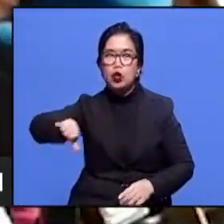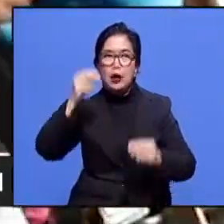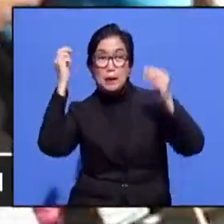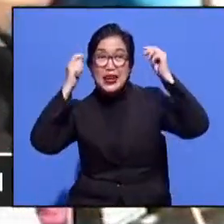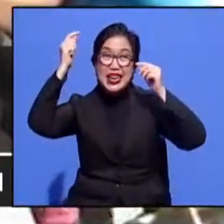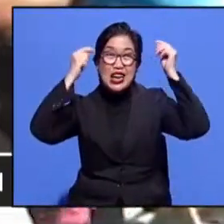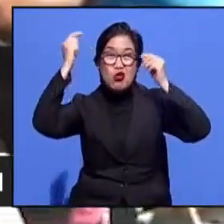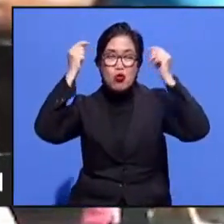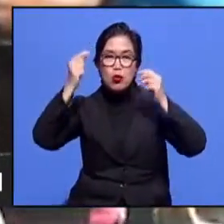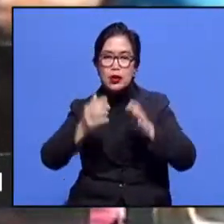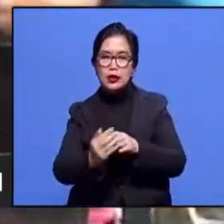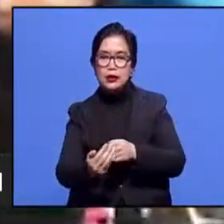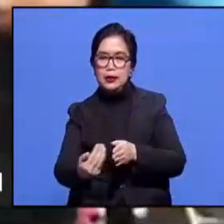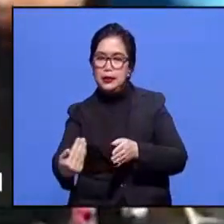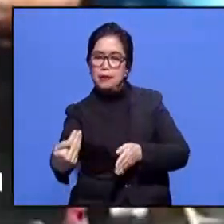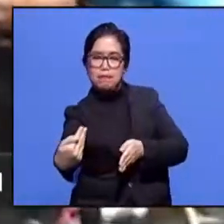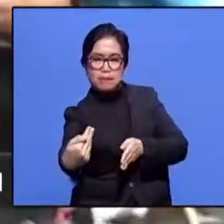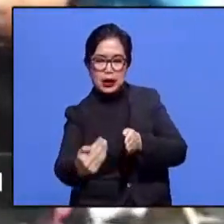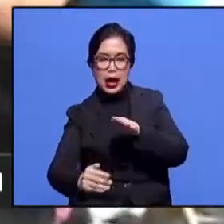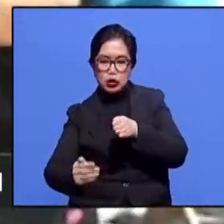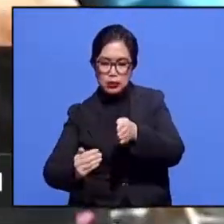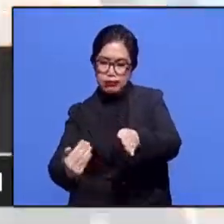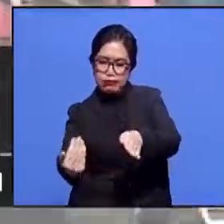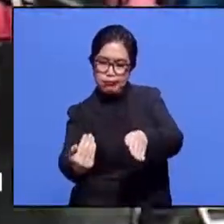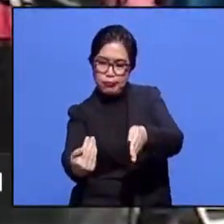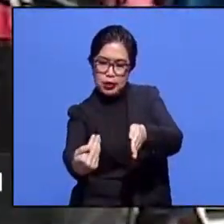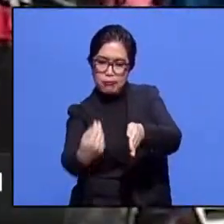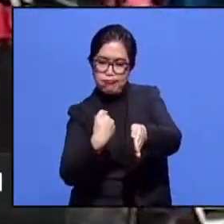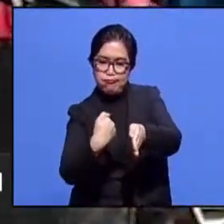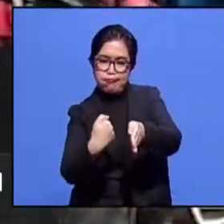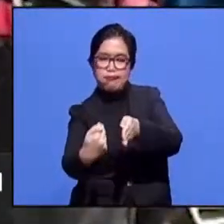Balik arah, melawan arus. Akhirnya nyemplung.